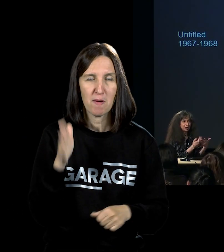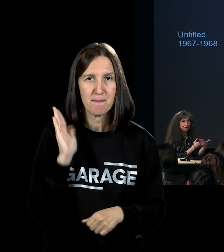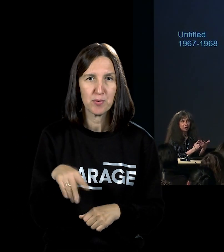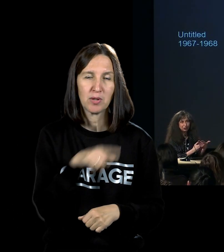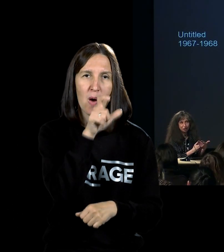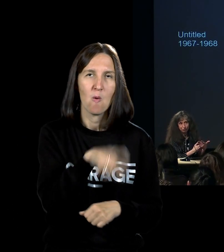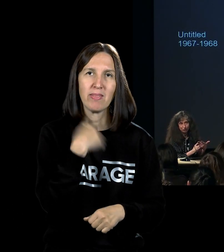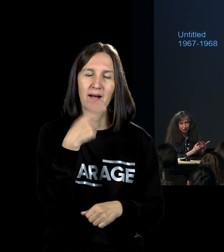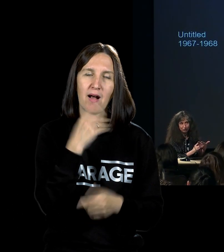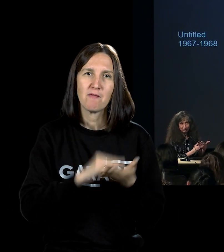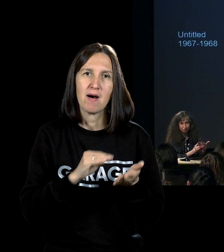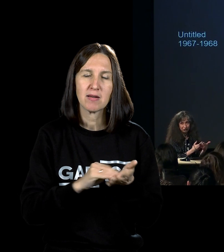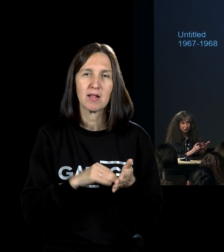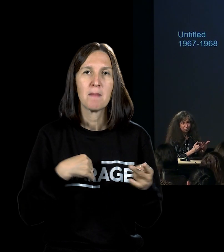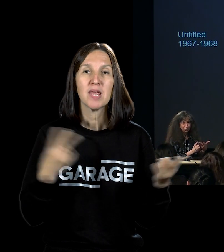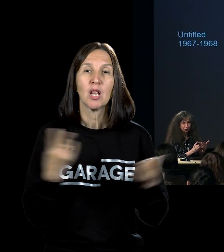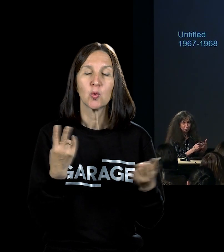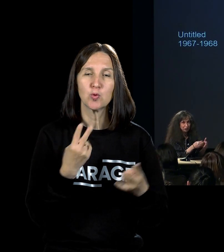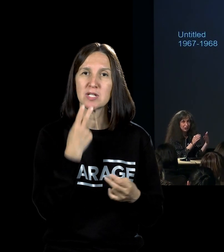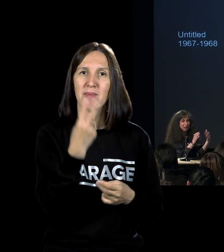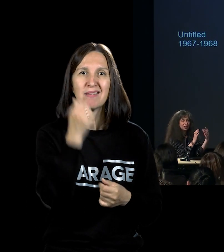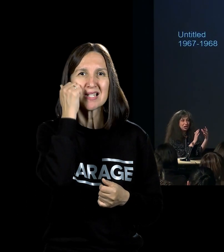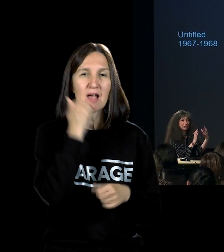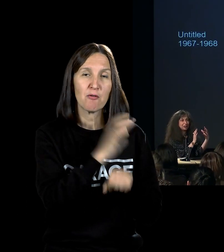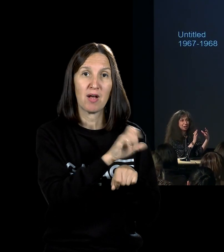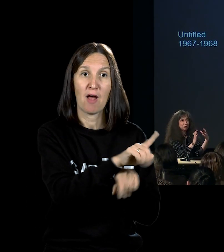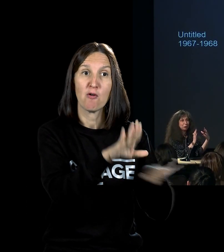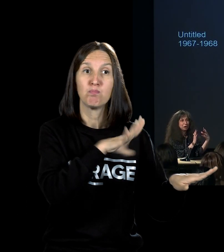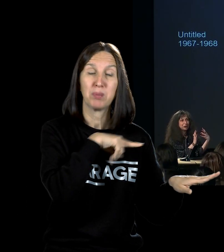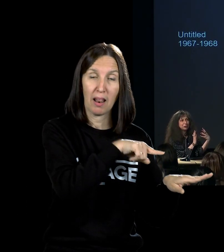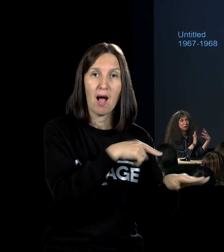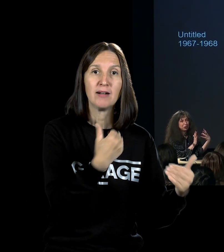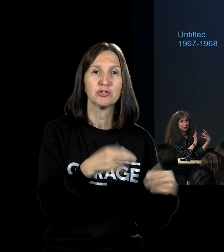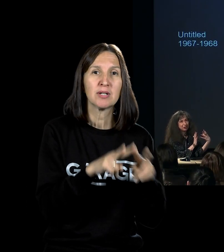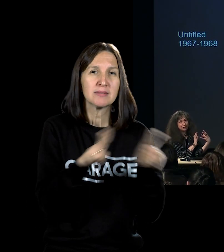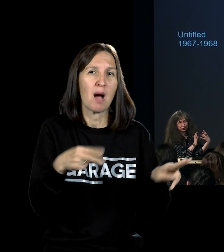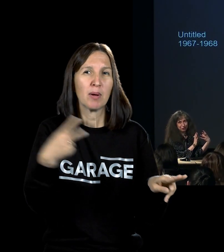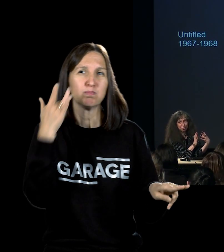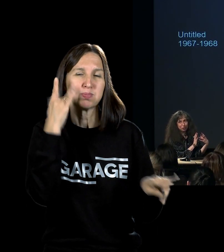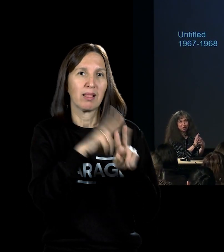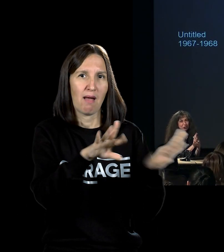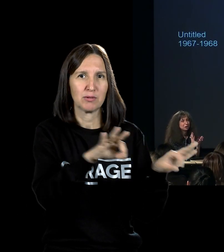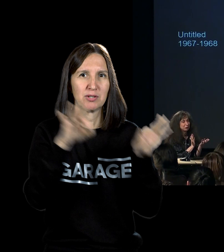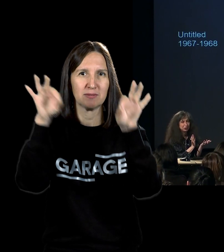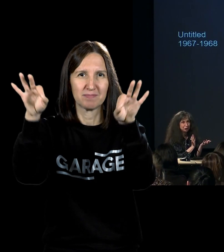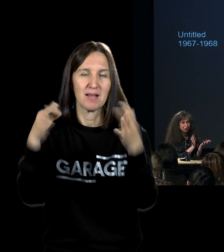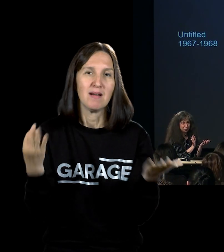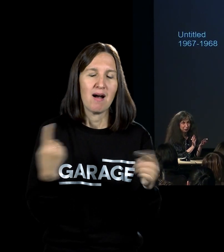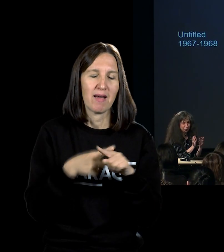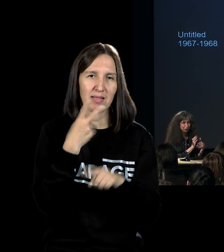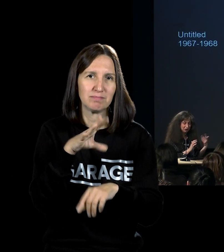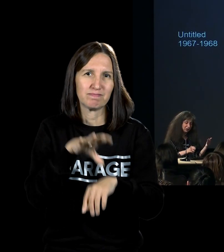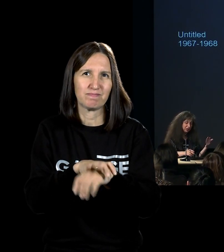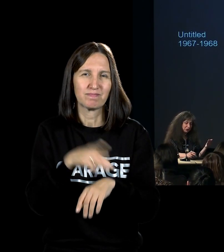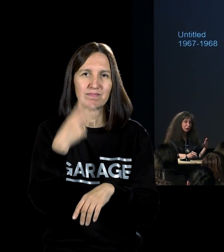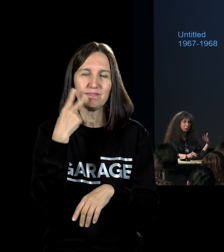надо смотреть на фотографии моих старых выставок, чтобы сейчас эти работы повесить примерно так же, да, что, конечно, разоблачает